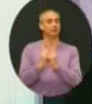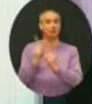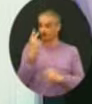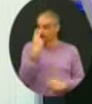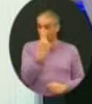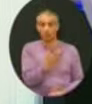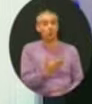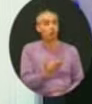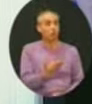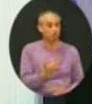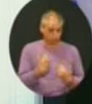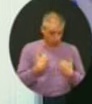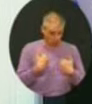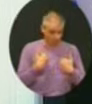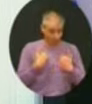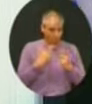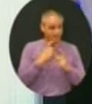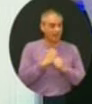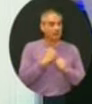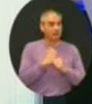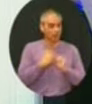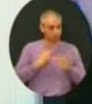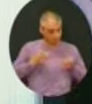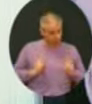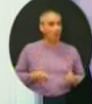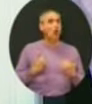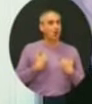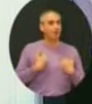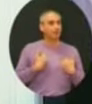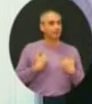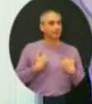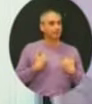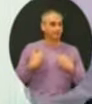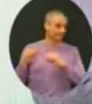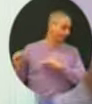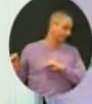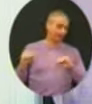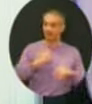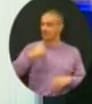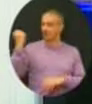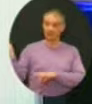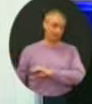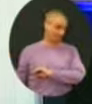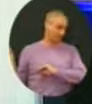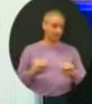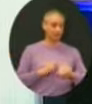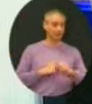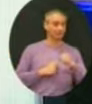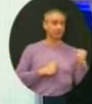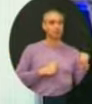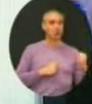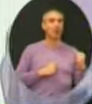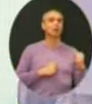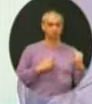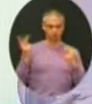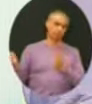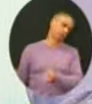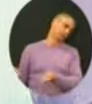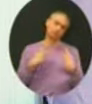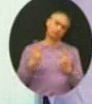יראו שאנחנו במפלגת העבודה מסוגלים להעביר ציבורים מצד ימין לצד שמאל של המפה הפוליטית, הם